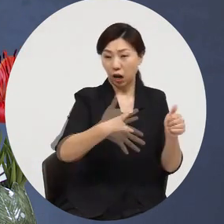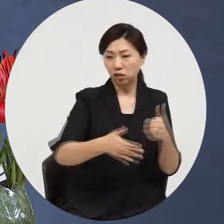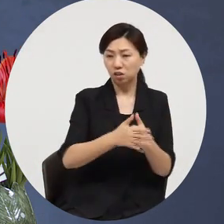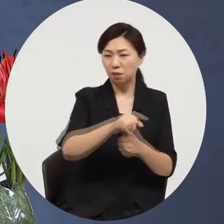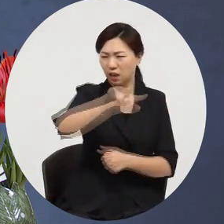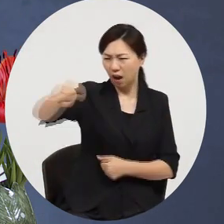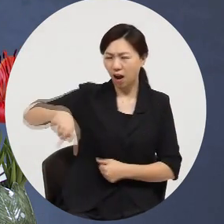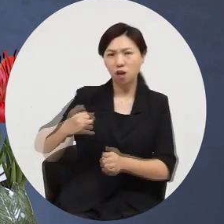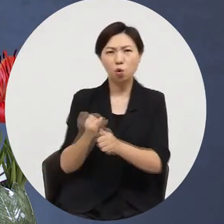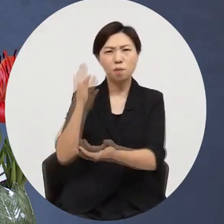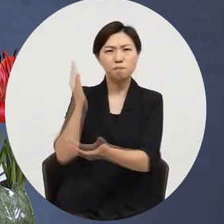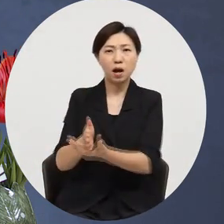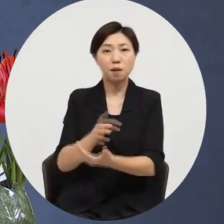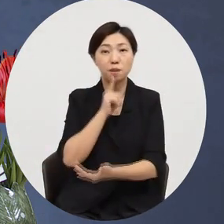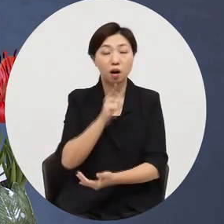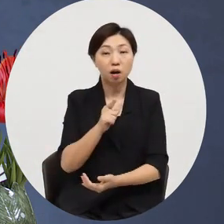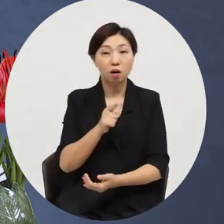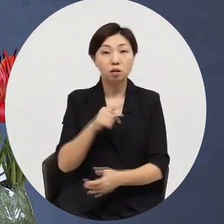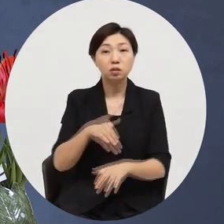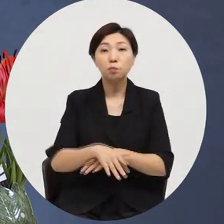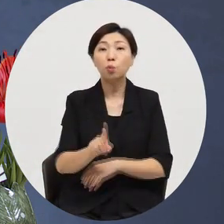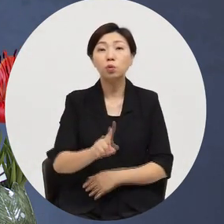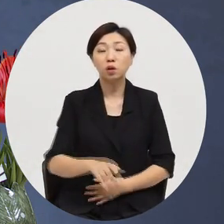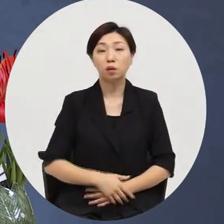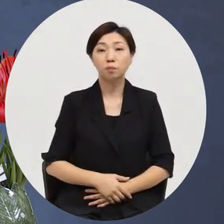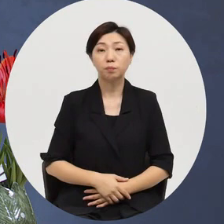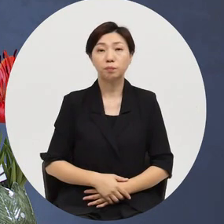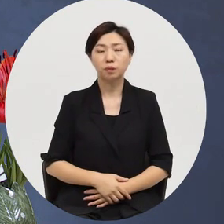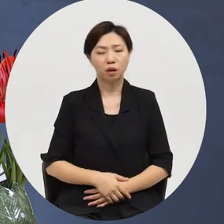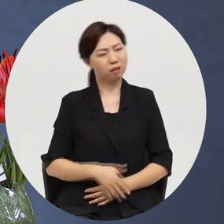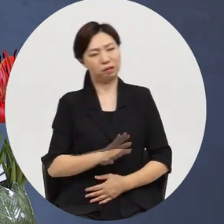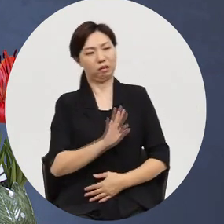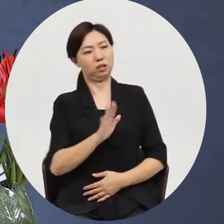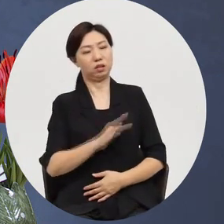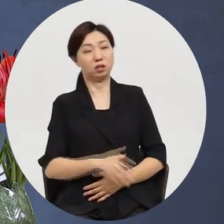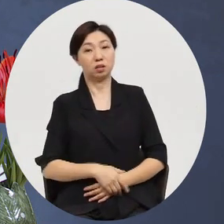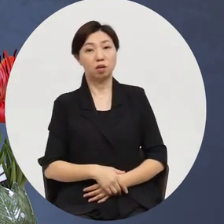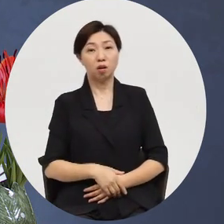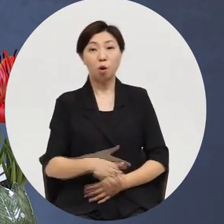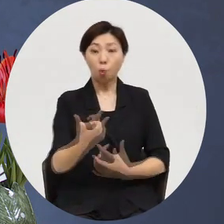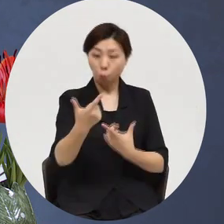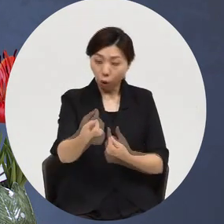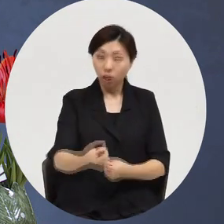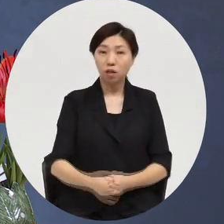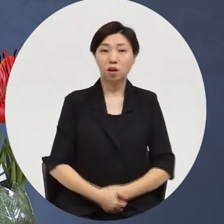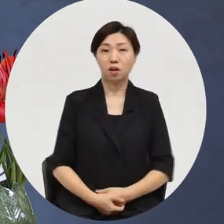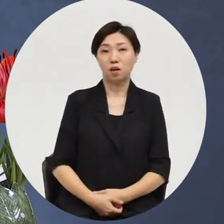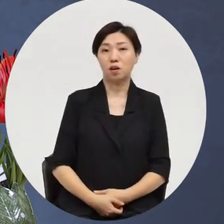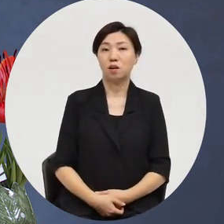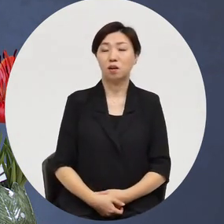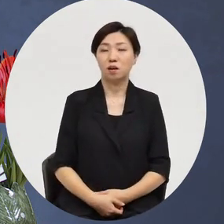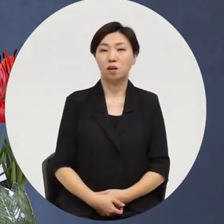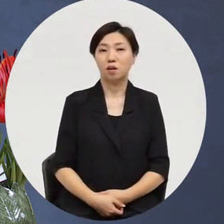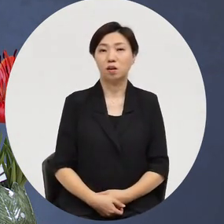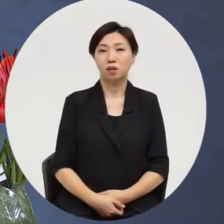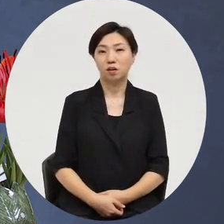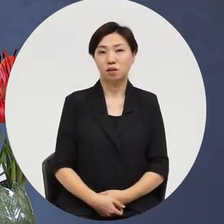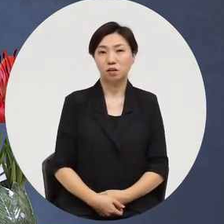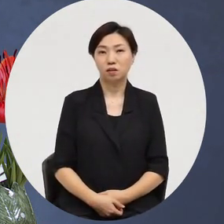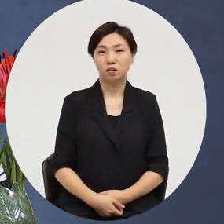했어? 안될것 같은데. 그래. 자기가 지금 안될것 같은 짓을 하고 있다는 거야.